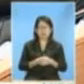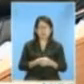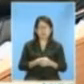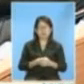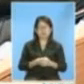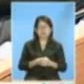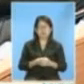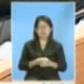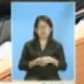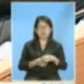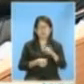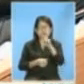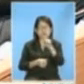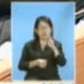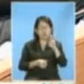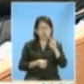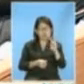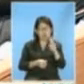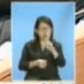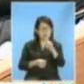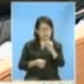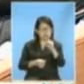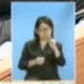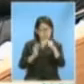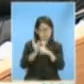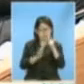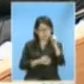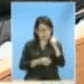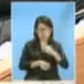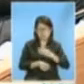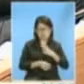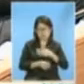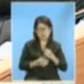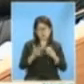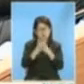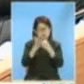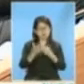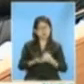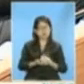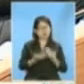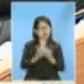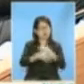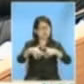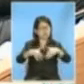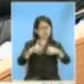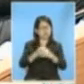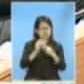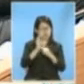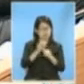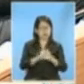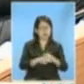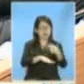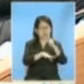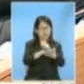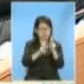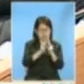ท่านรสนานี่ครับเป็นผู้ที่กล้าหาญสู้เพื่อพี่น้องประชาชนผมยกตัวอย่างครับท่านเป็นประธาน